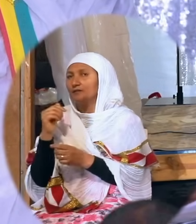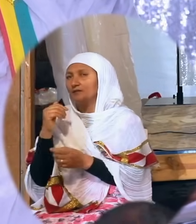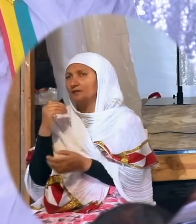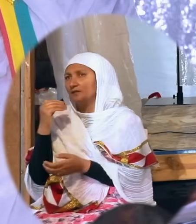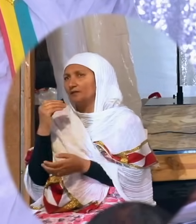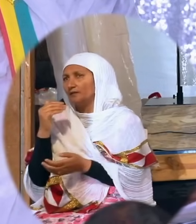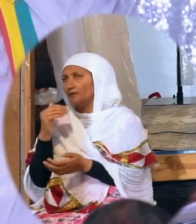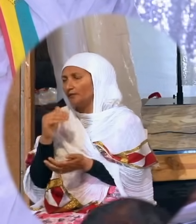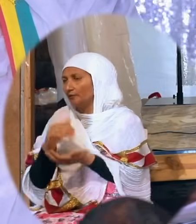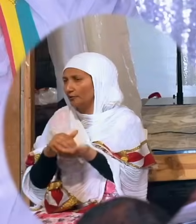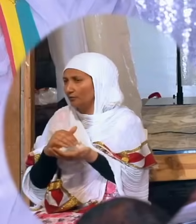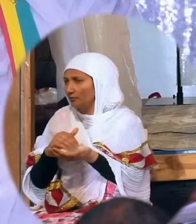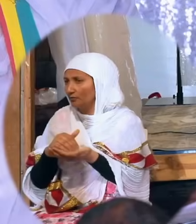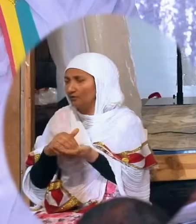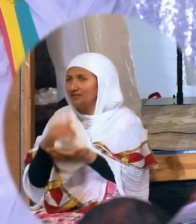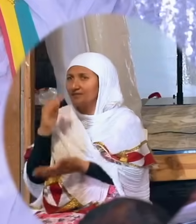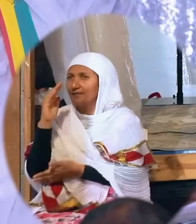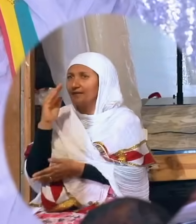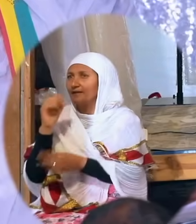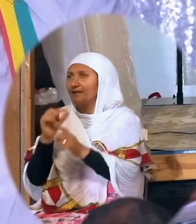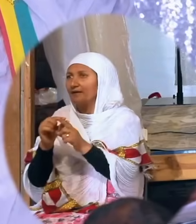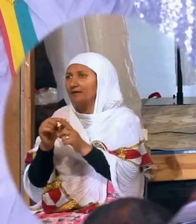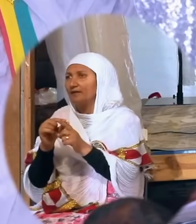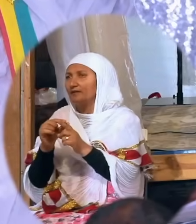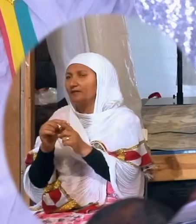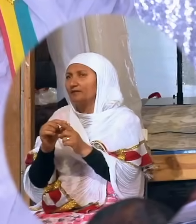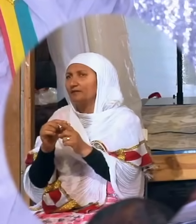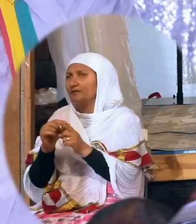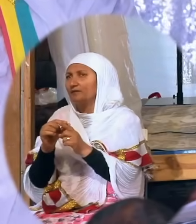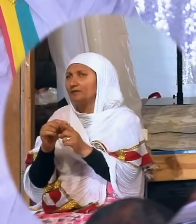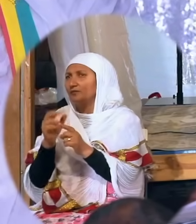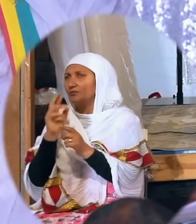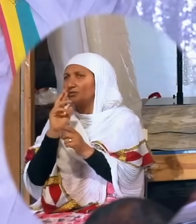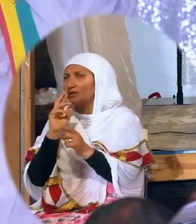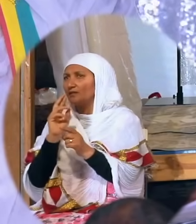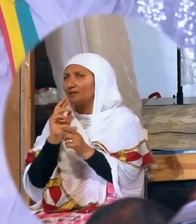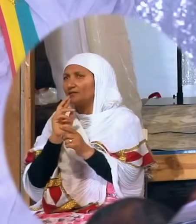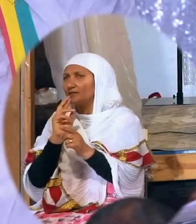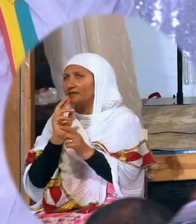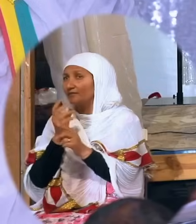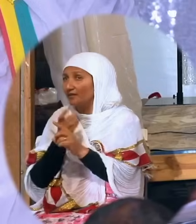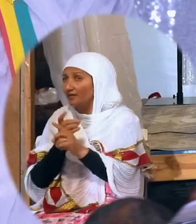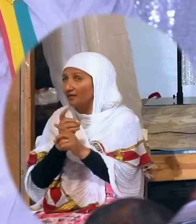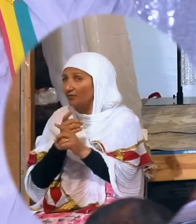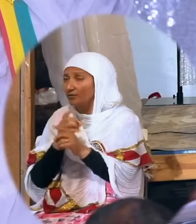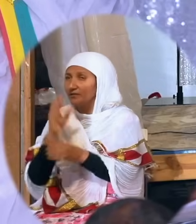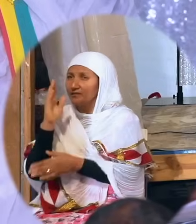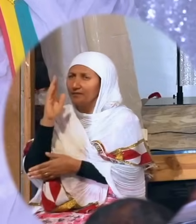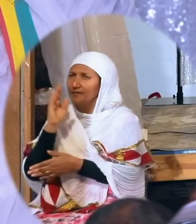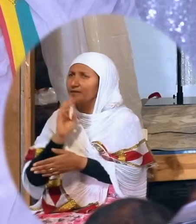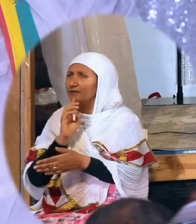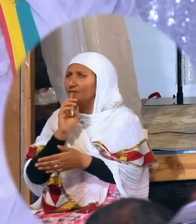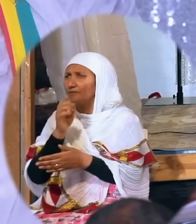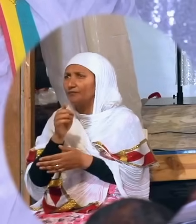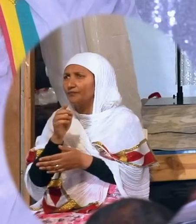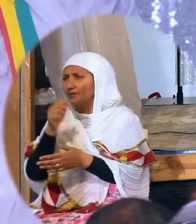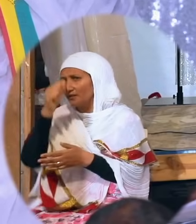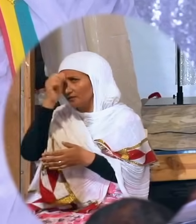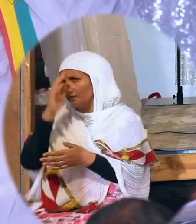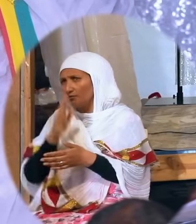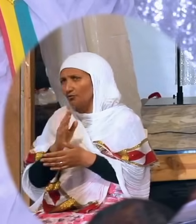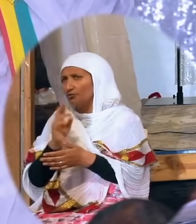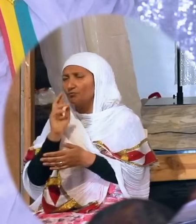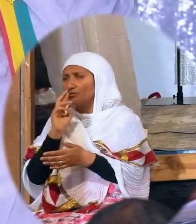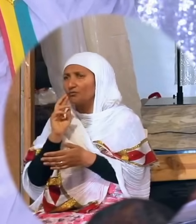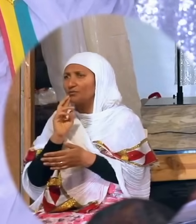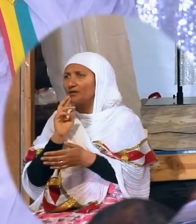እንደገና ደግሞ ከእግዚአብሔር ቃል አንጻር ጾታ ሁለት ወገን ነው። ጾታን የፈጠረ እግዚአብሔር ነው። ሰዎችን